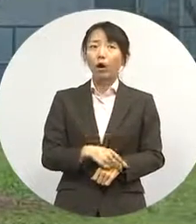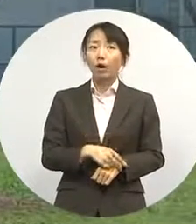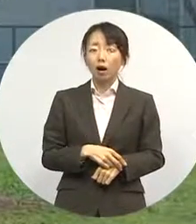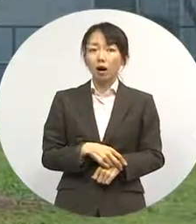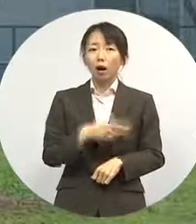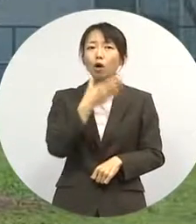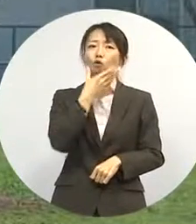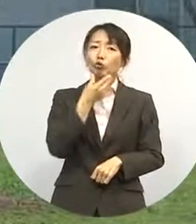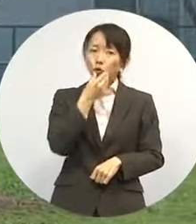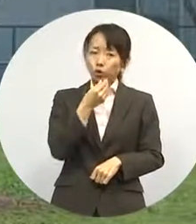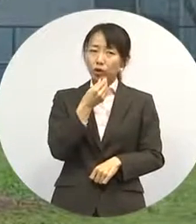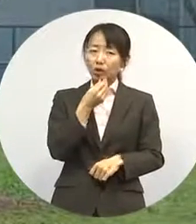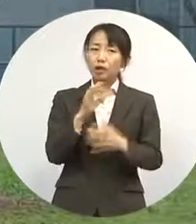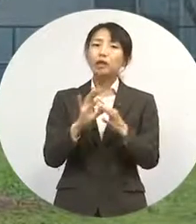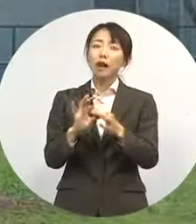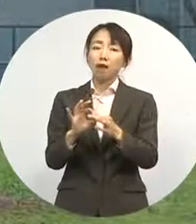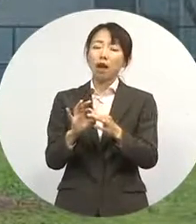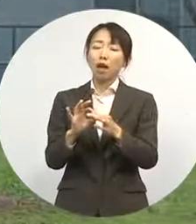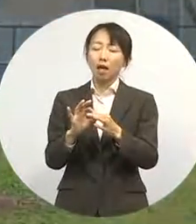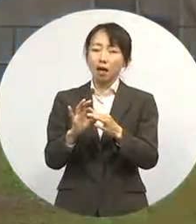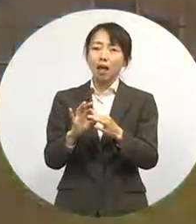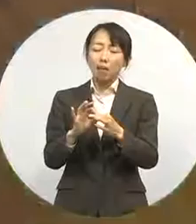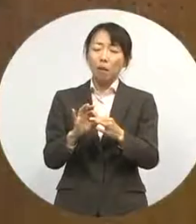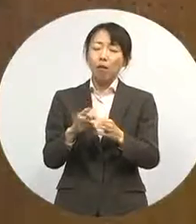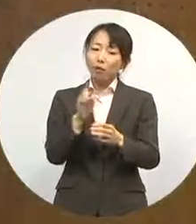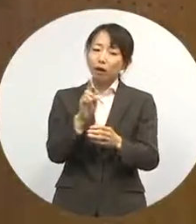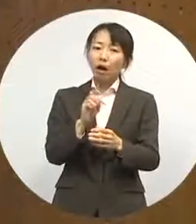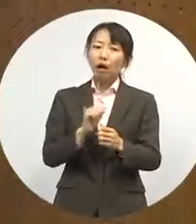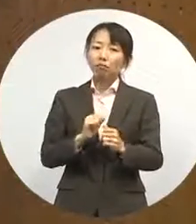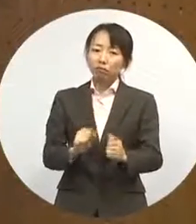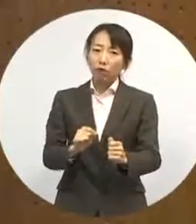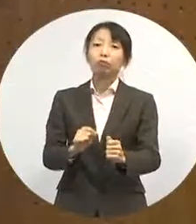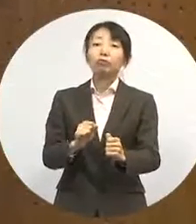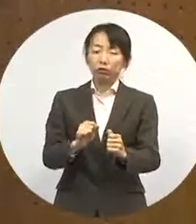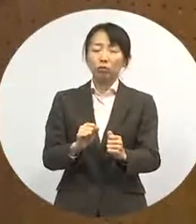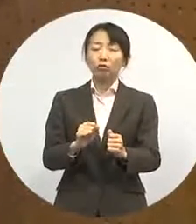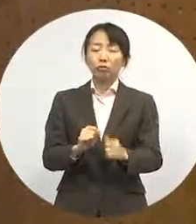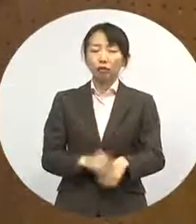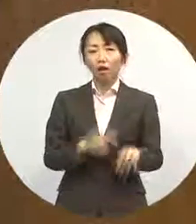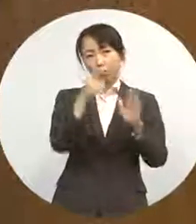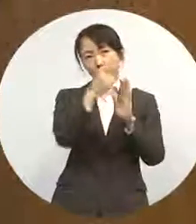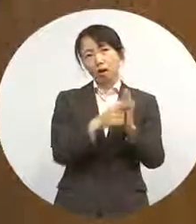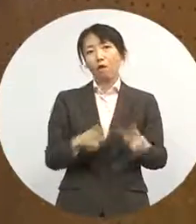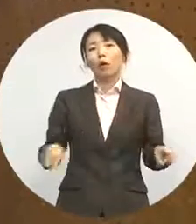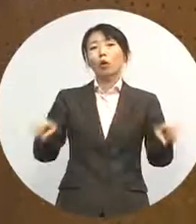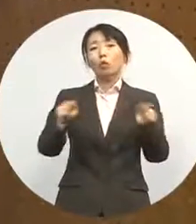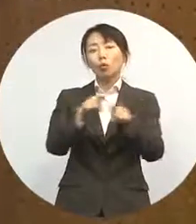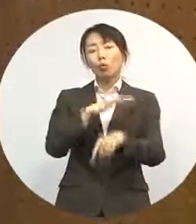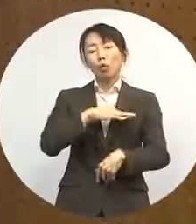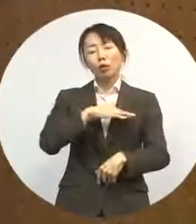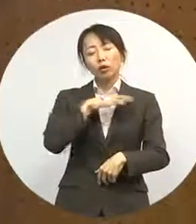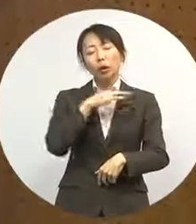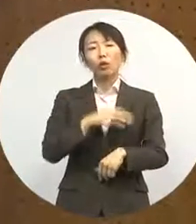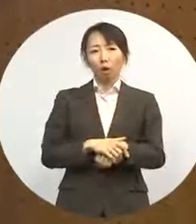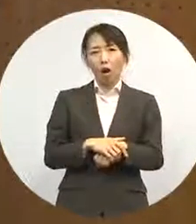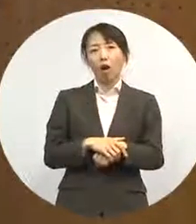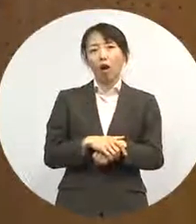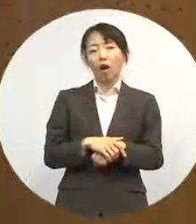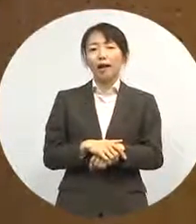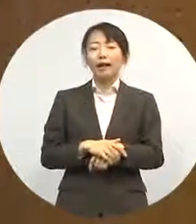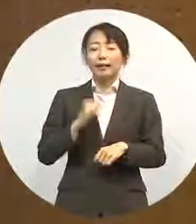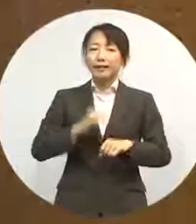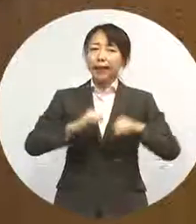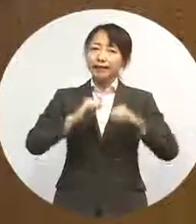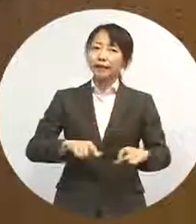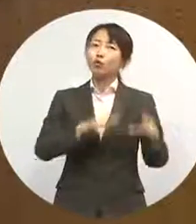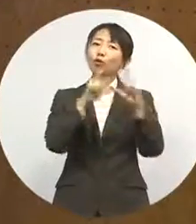題の福祉関係、その辺まで入ってですね、とにかく共に老いようとか、元気で過ごそうとか、そ